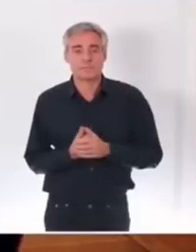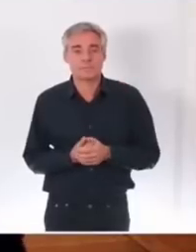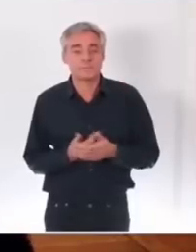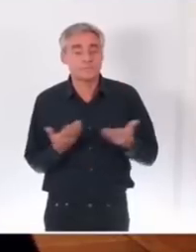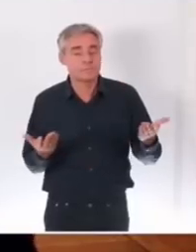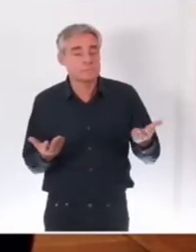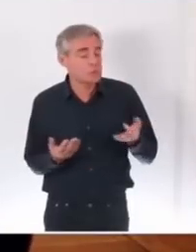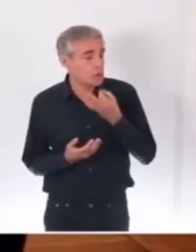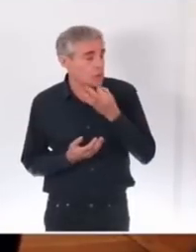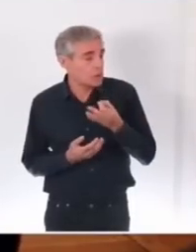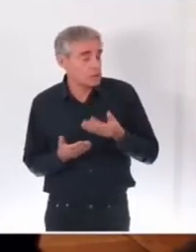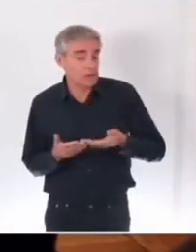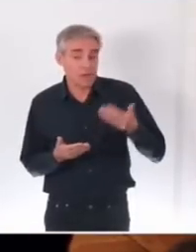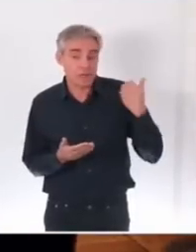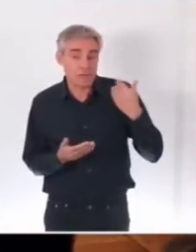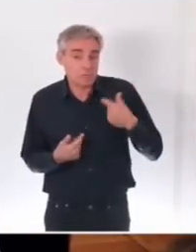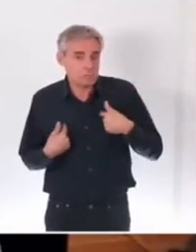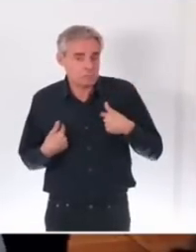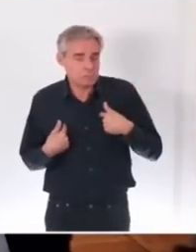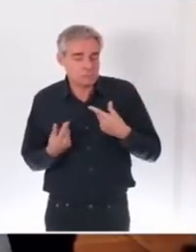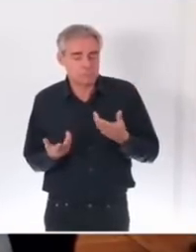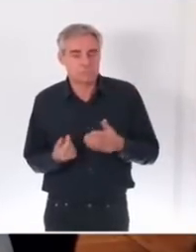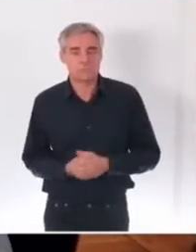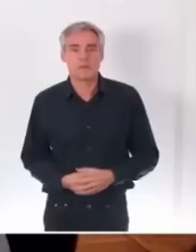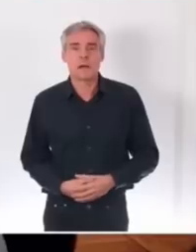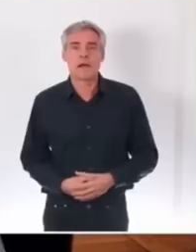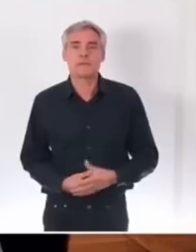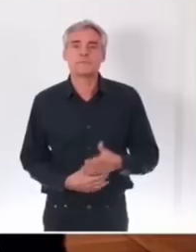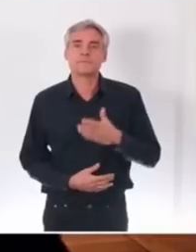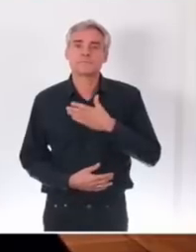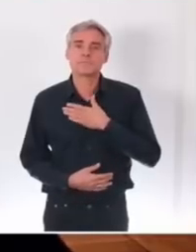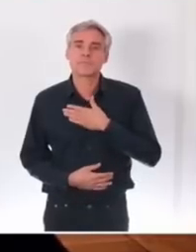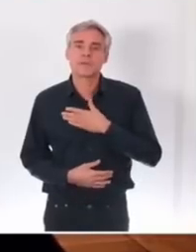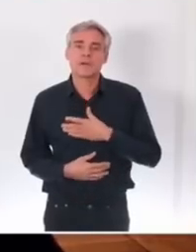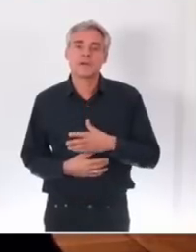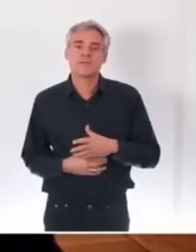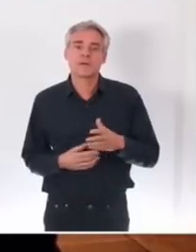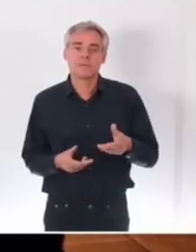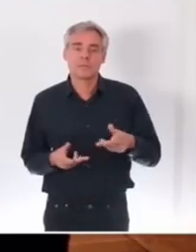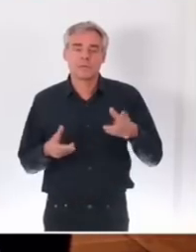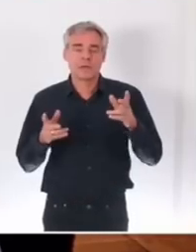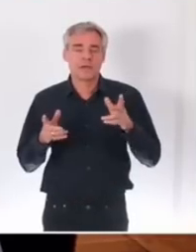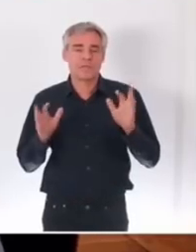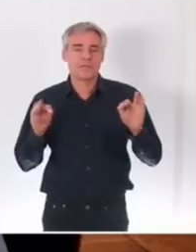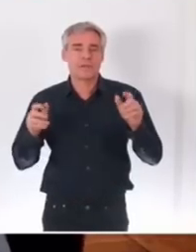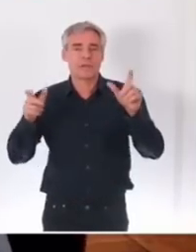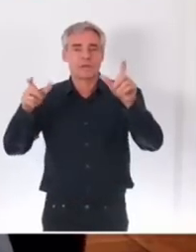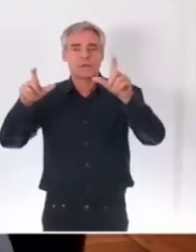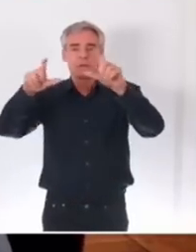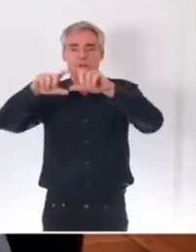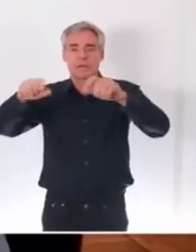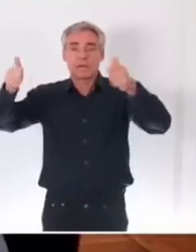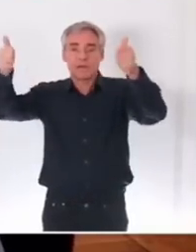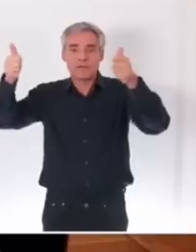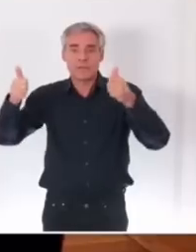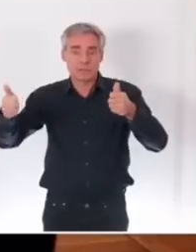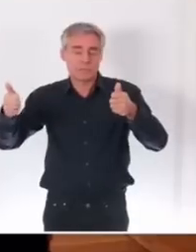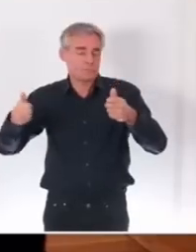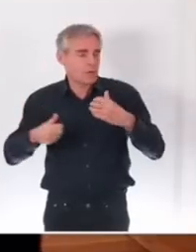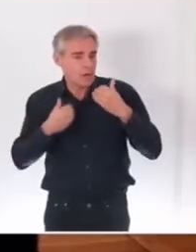ça a été précisé avant moi, avant même l'épisode de l'affiche, qui est consternante,